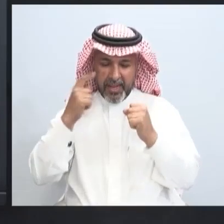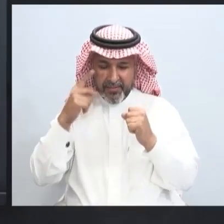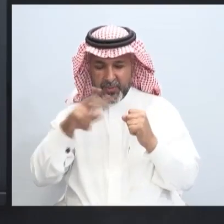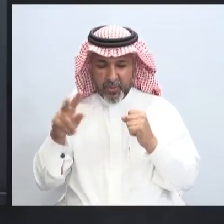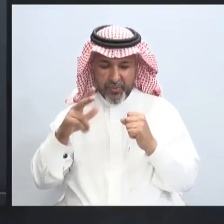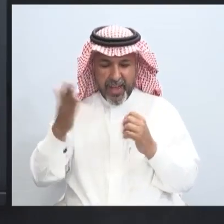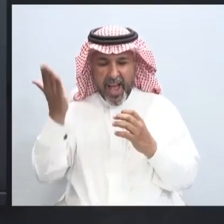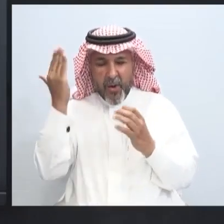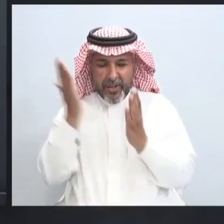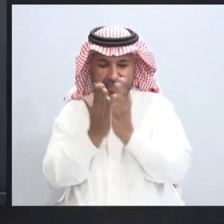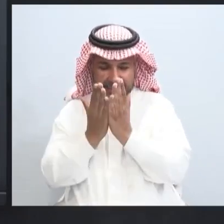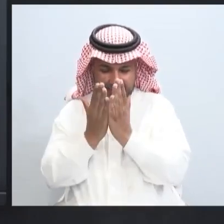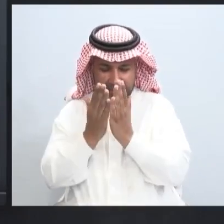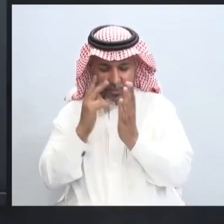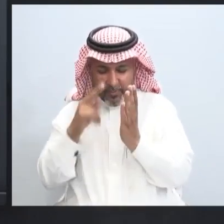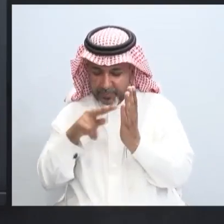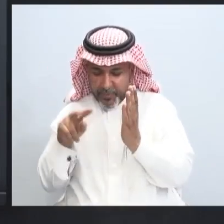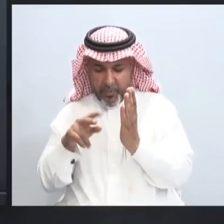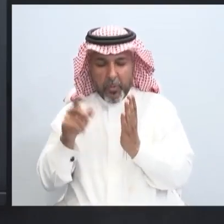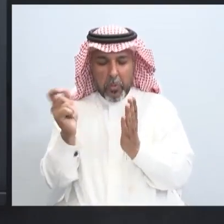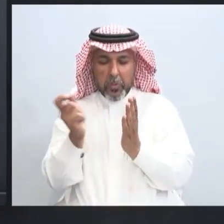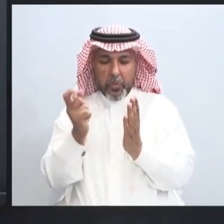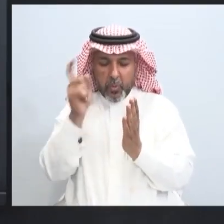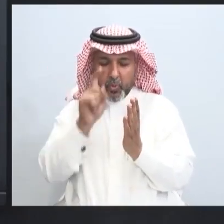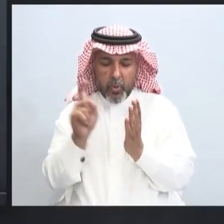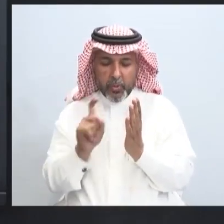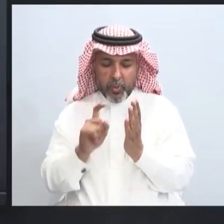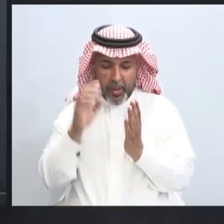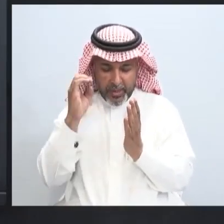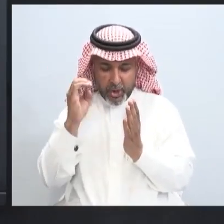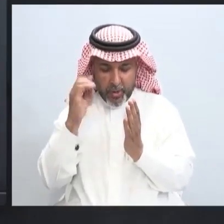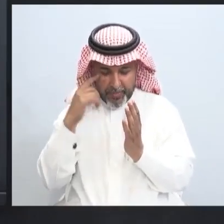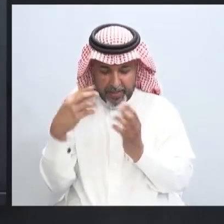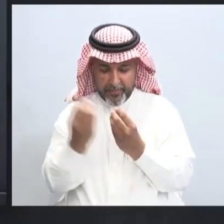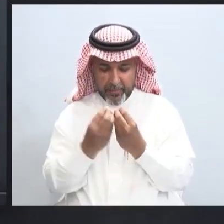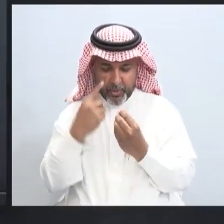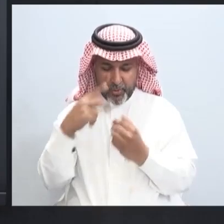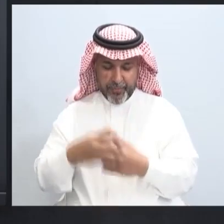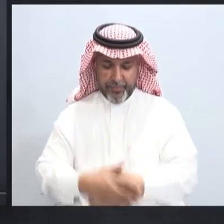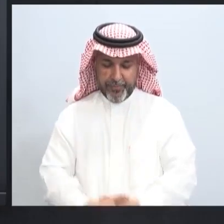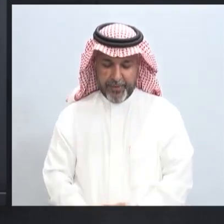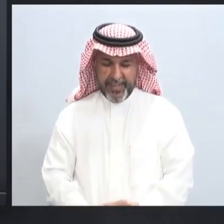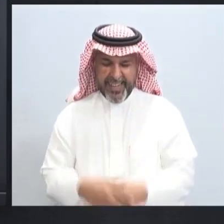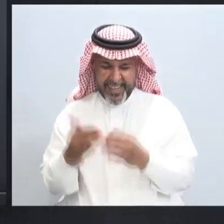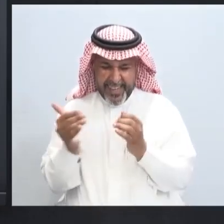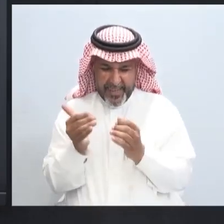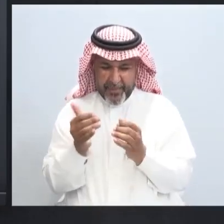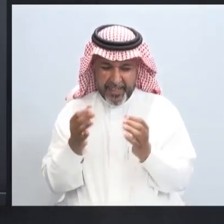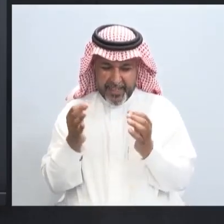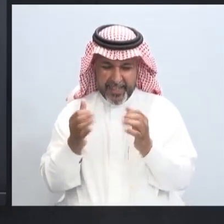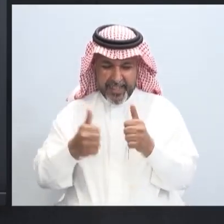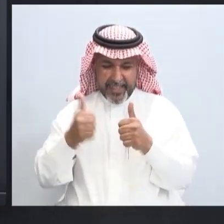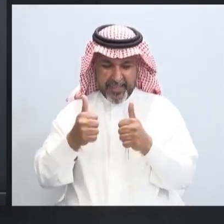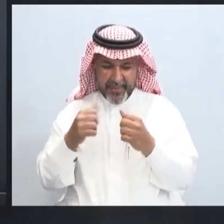كمراجع سريعه او يعني كتكفير للمنهج في نهايه الاستعداد ونهايه للاختبارات